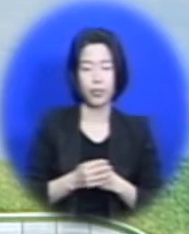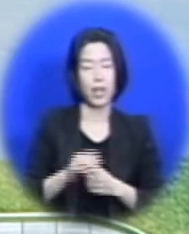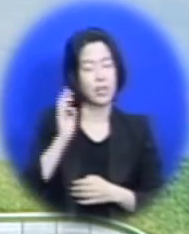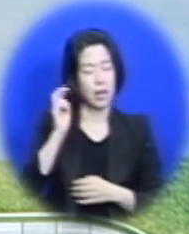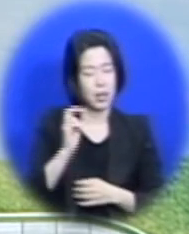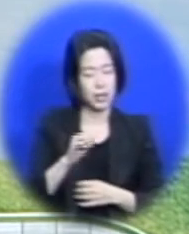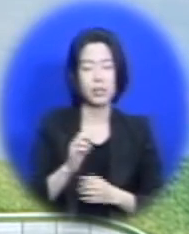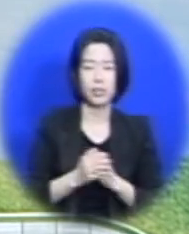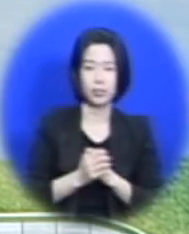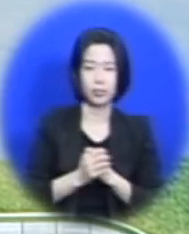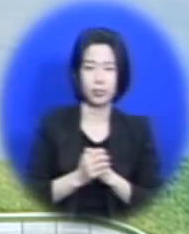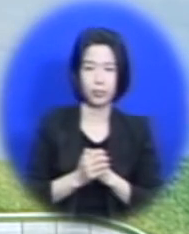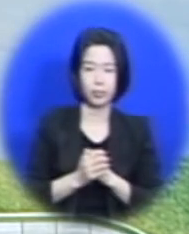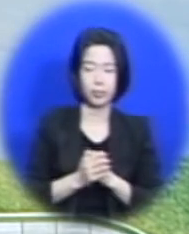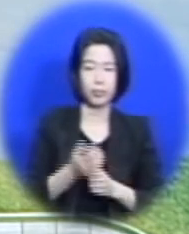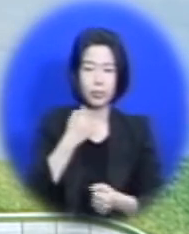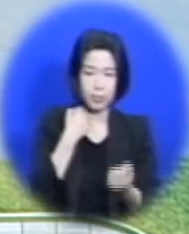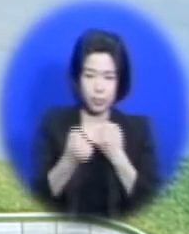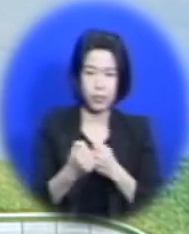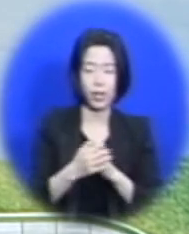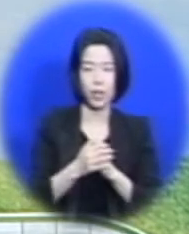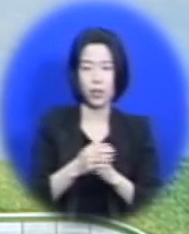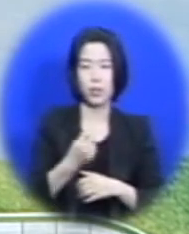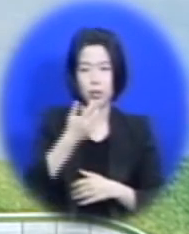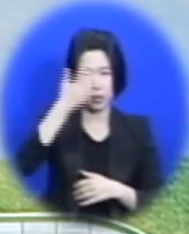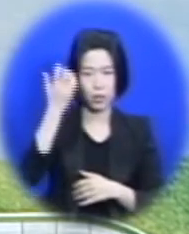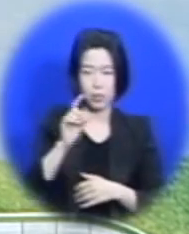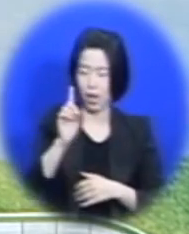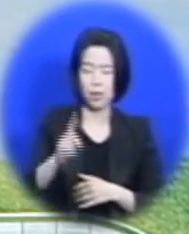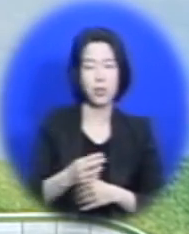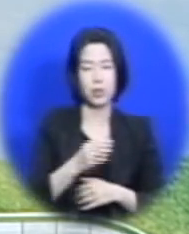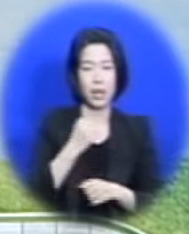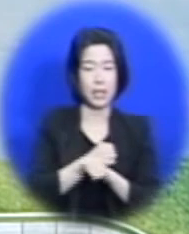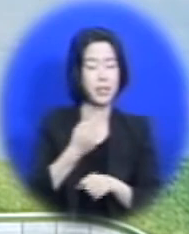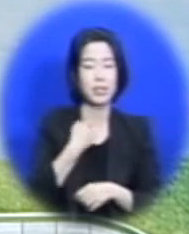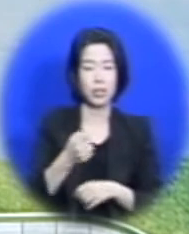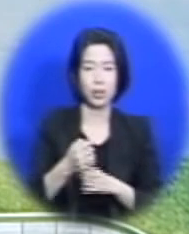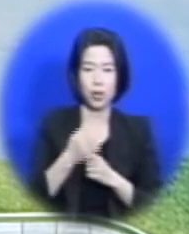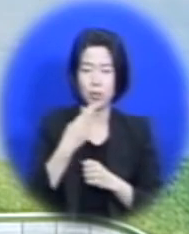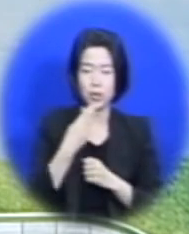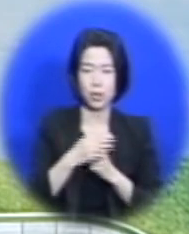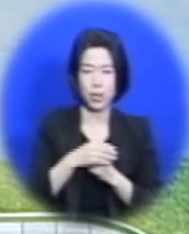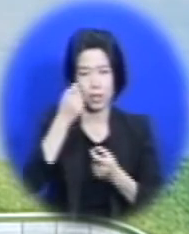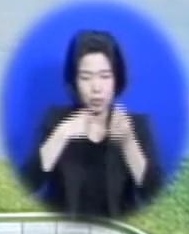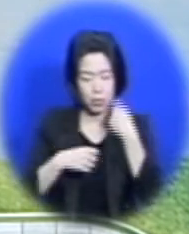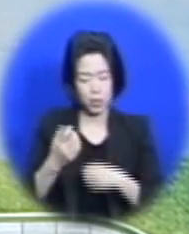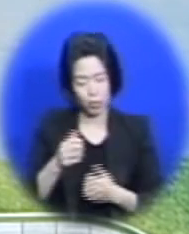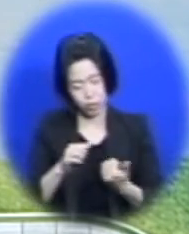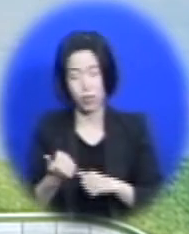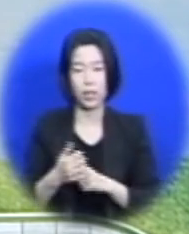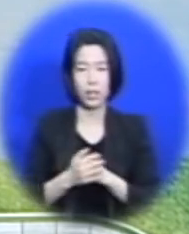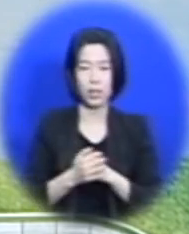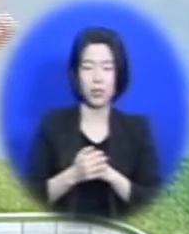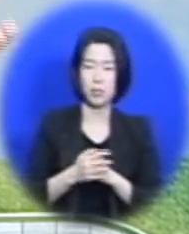그랬을 거 아니겠어요. 그런데도 요셉은 일절 그렇게 하지 않습니다. 아, 슬퍼서 뭐 죽겠다든지